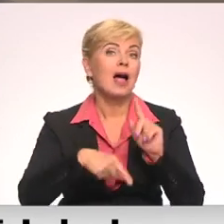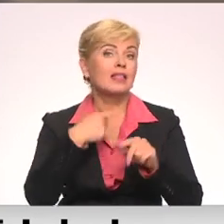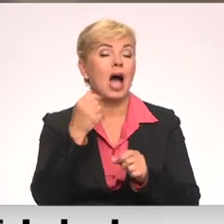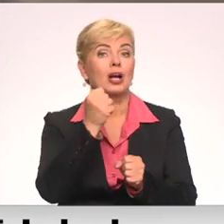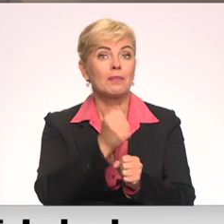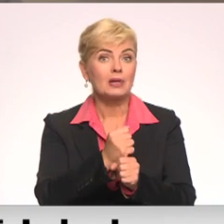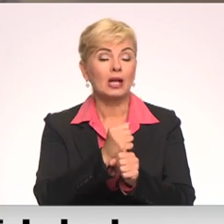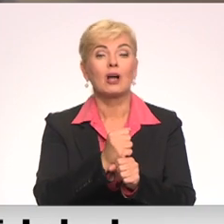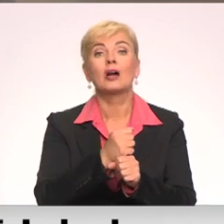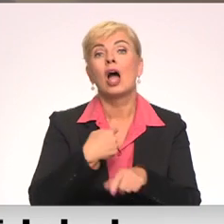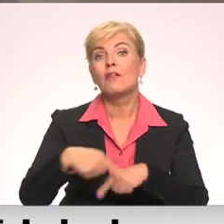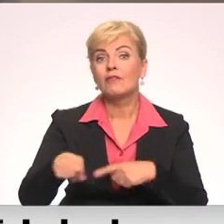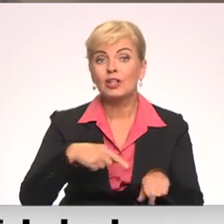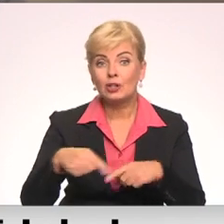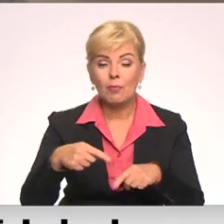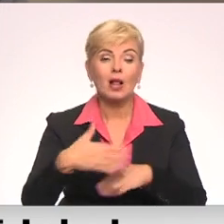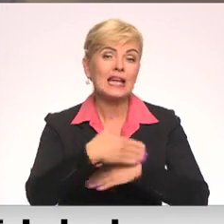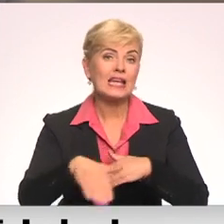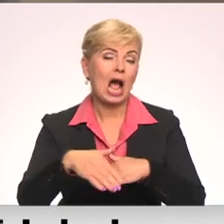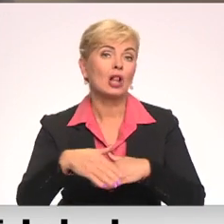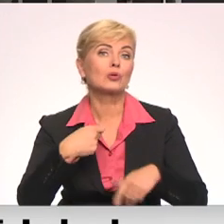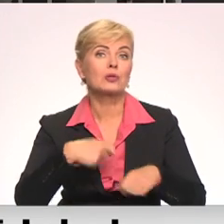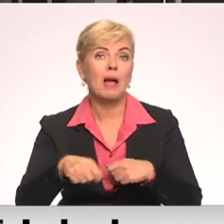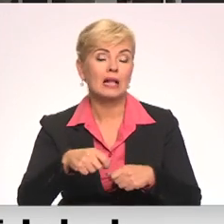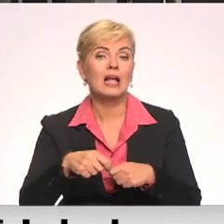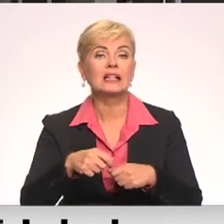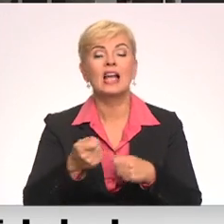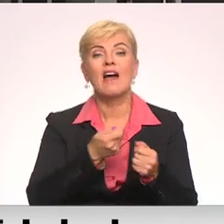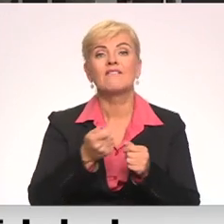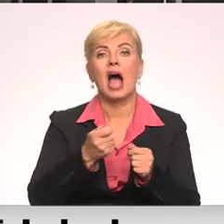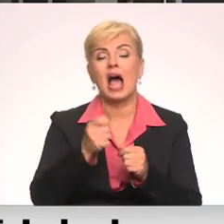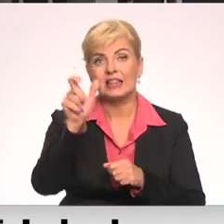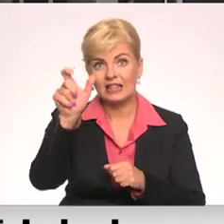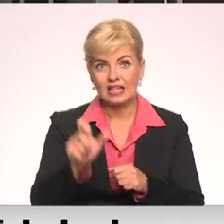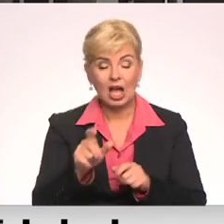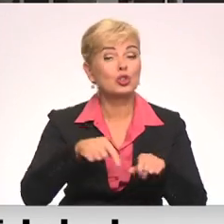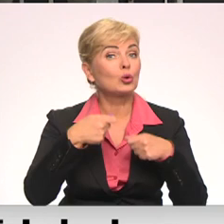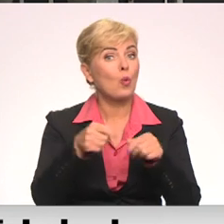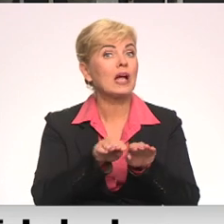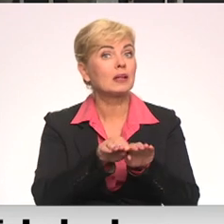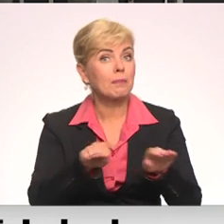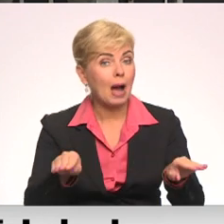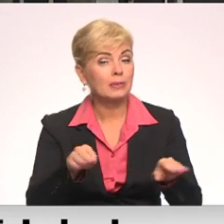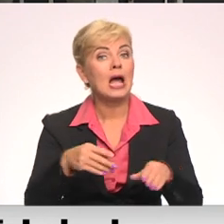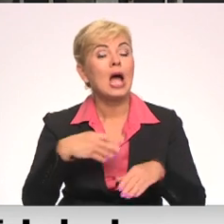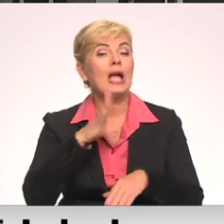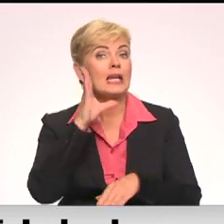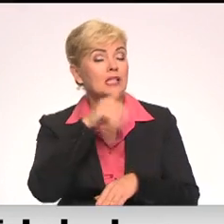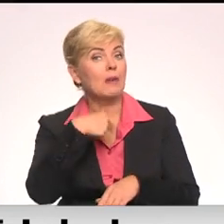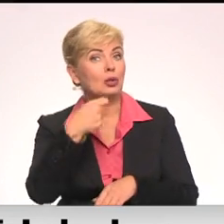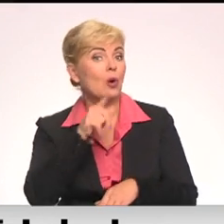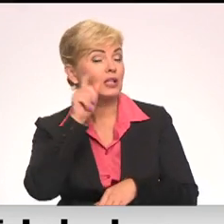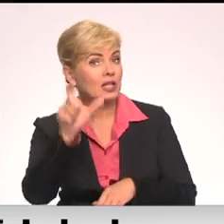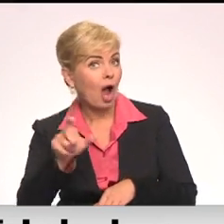pietura – futbols, saka Geto Games līderis Raimonds Elbakjans. Galvenais esot dot pamatu un iespēju jauniešiem, un